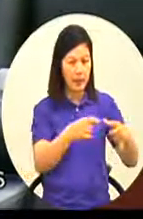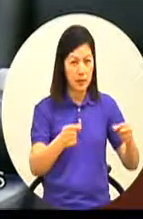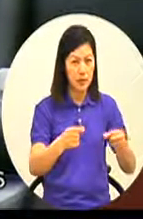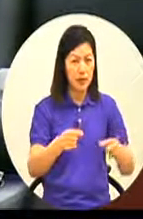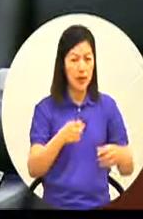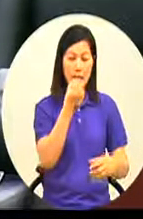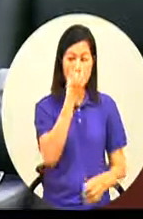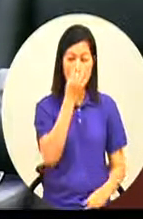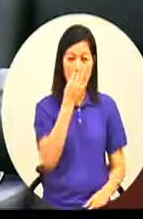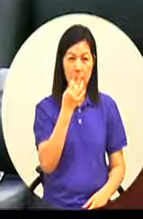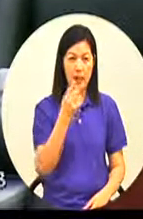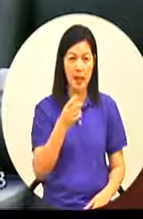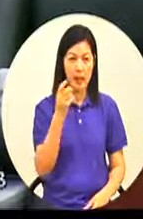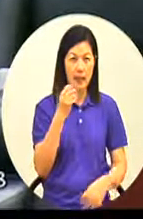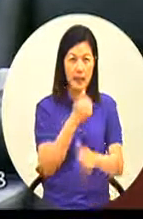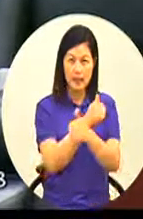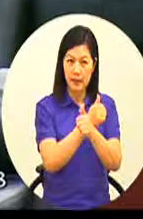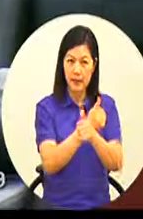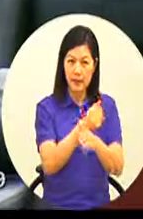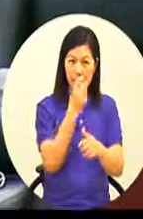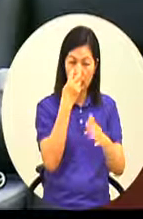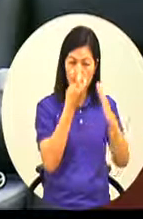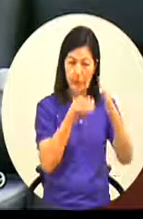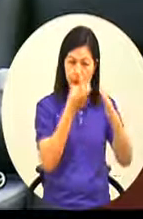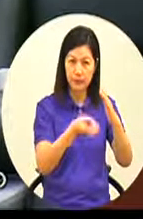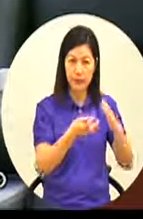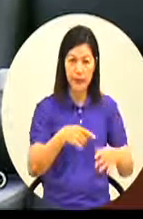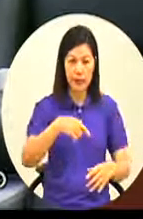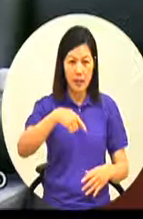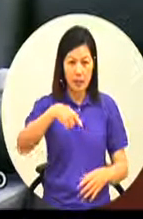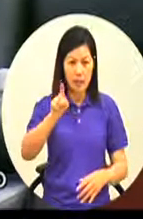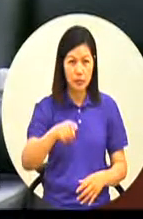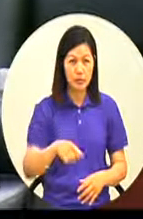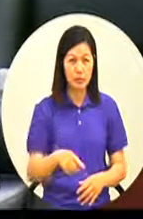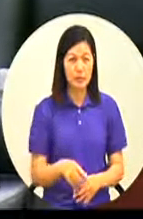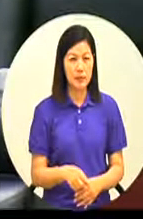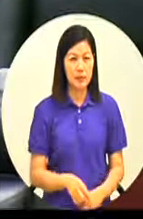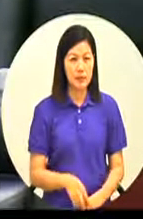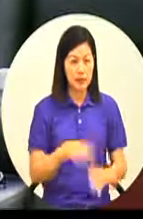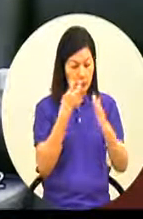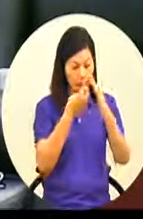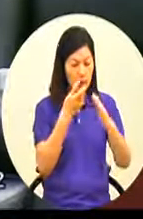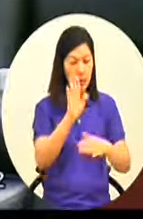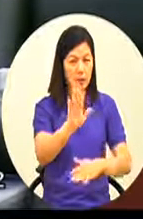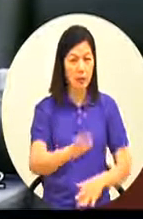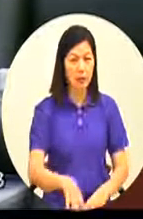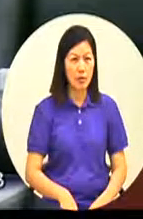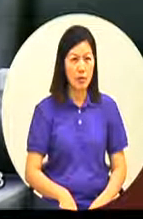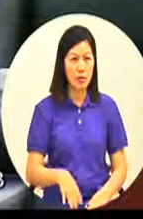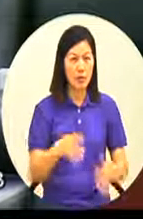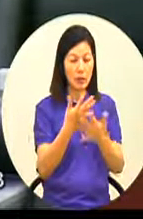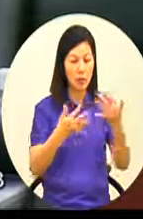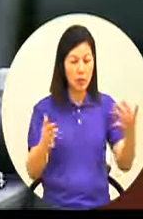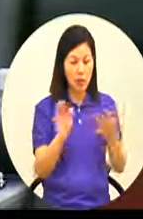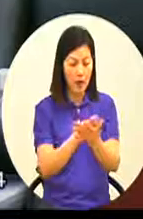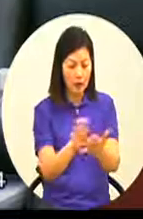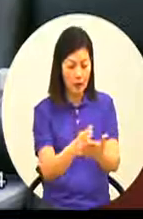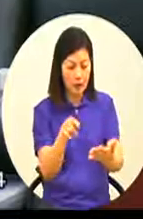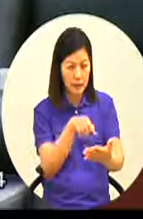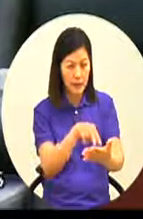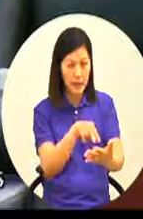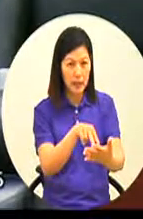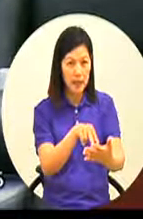有去过，金居士拜会哦。那你看一下你们网页哦，它